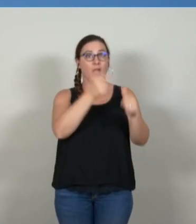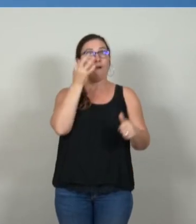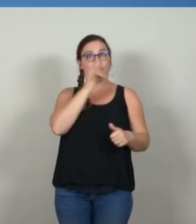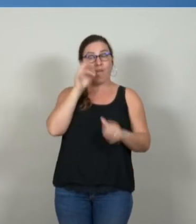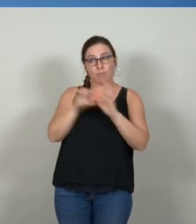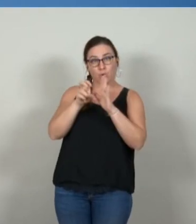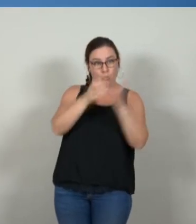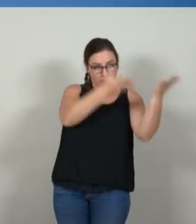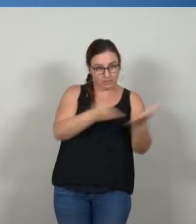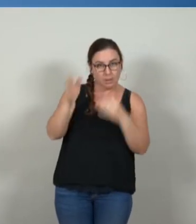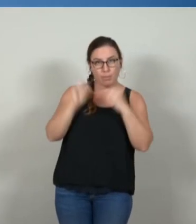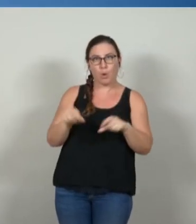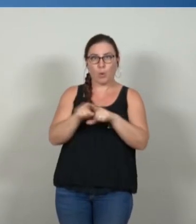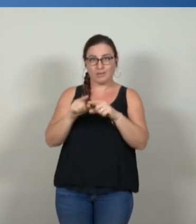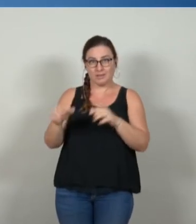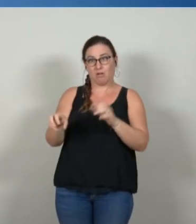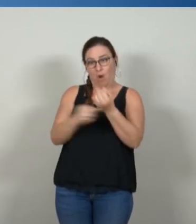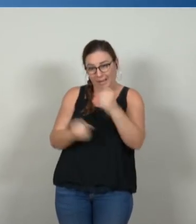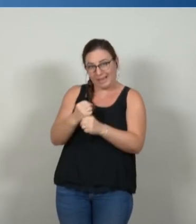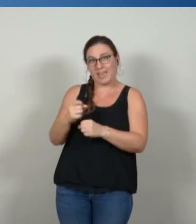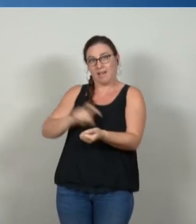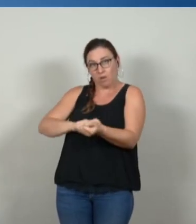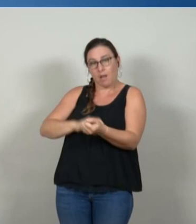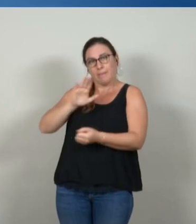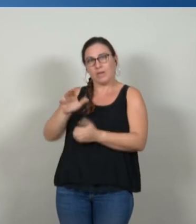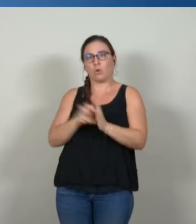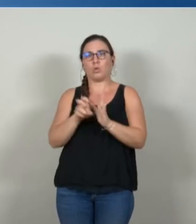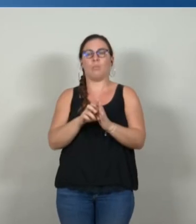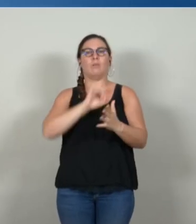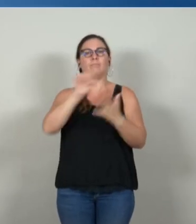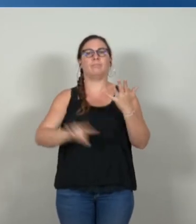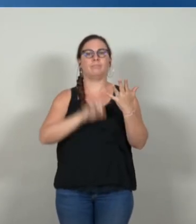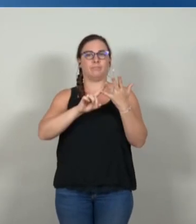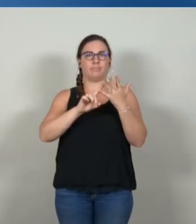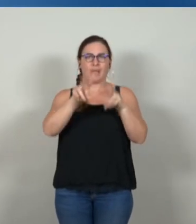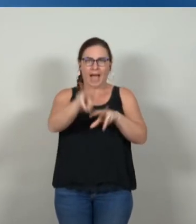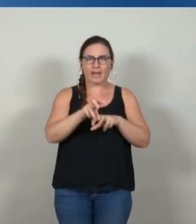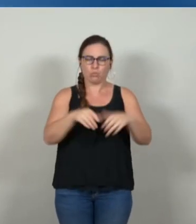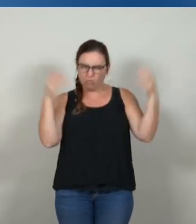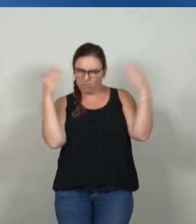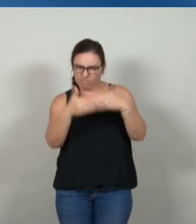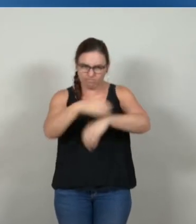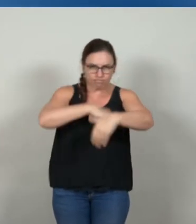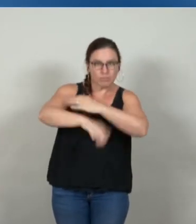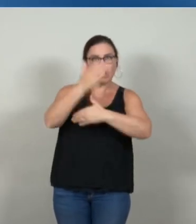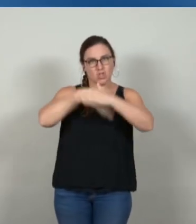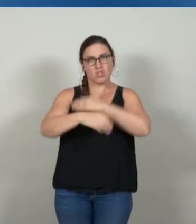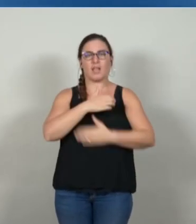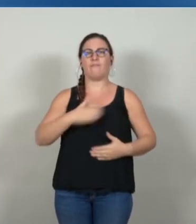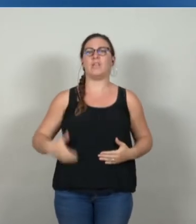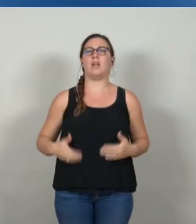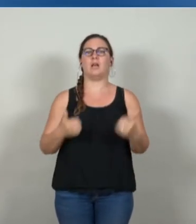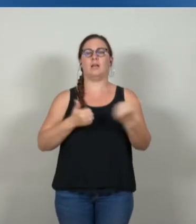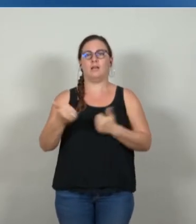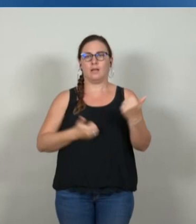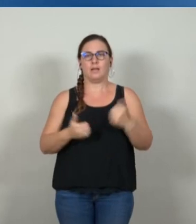la production d'essence locale enfin renforcer l'organisation dédiée à l'agriculture au sein des services de la ville par la